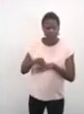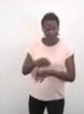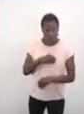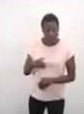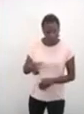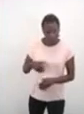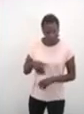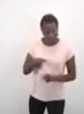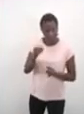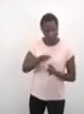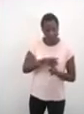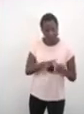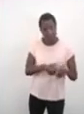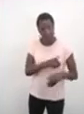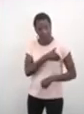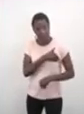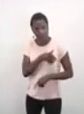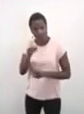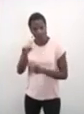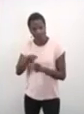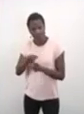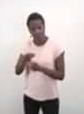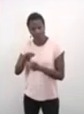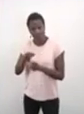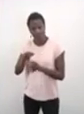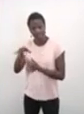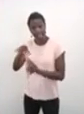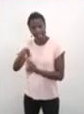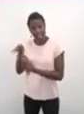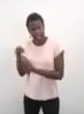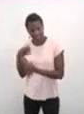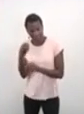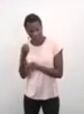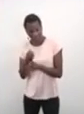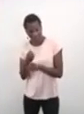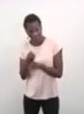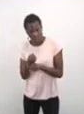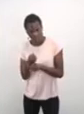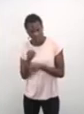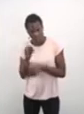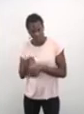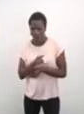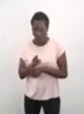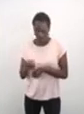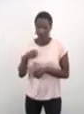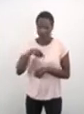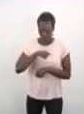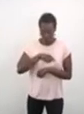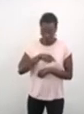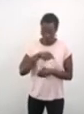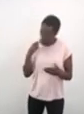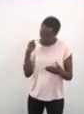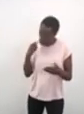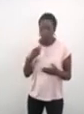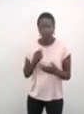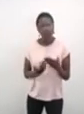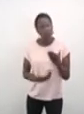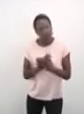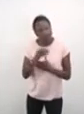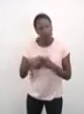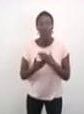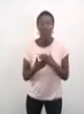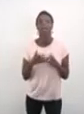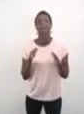agents et les élus travaillent. Ils rendent compte. Entre deux conseils municipaux, nous traitons les questions de sécurité avec nos